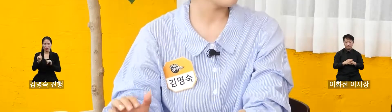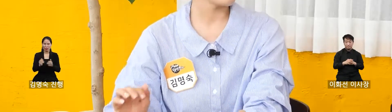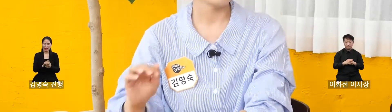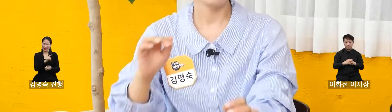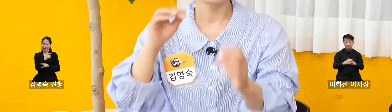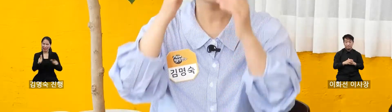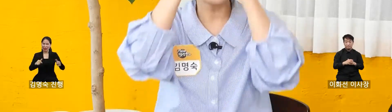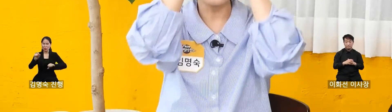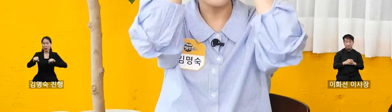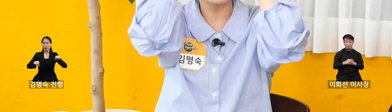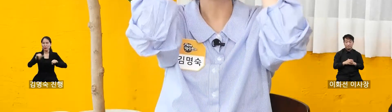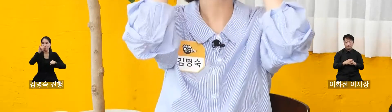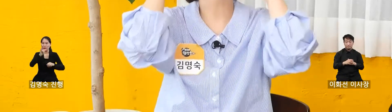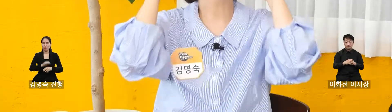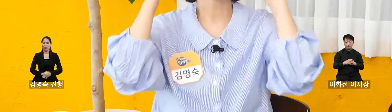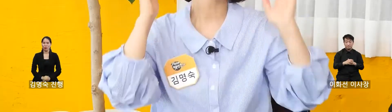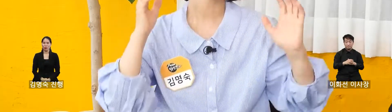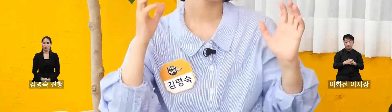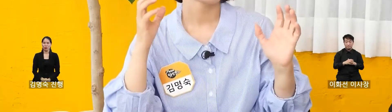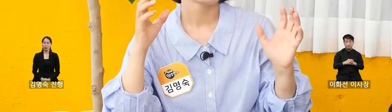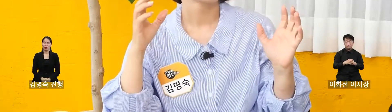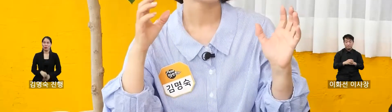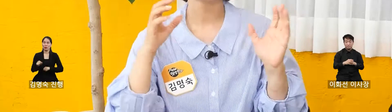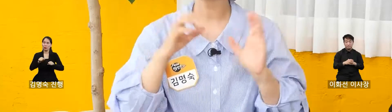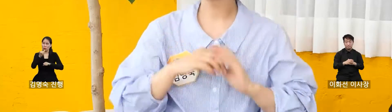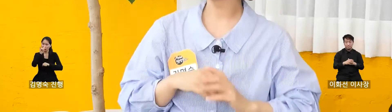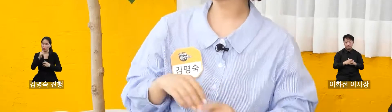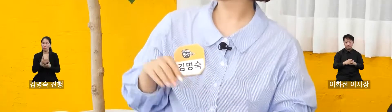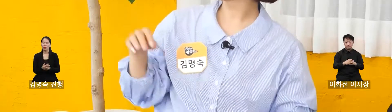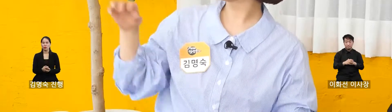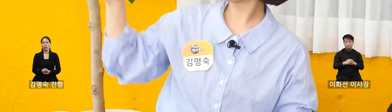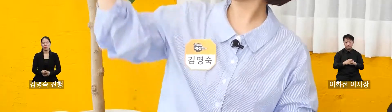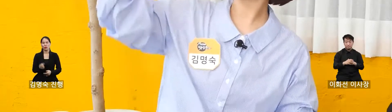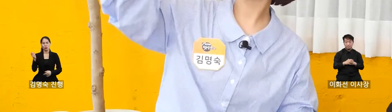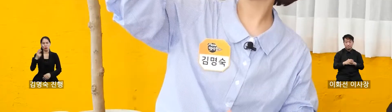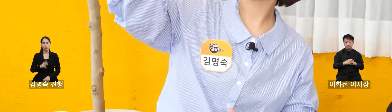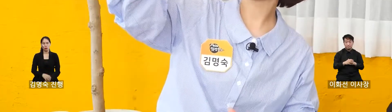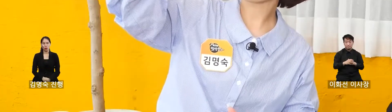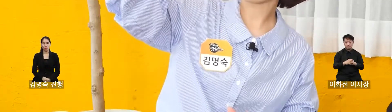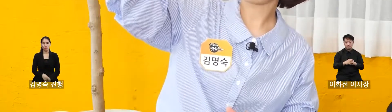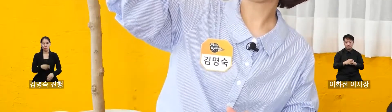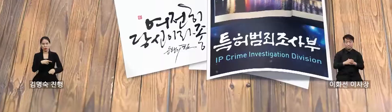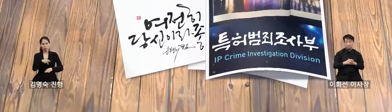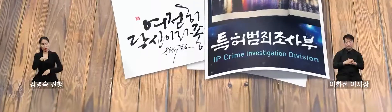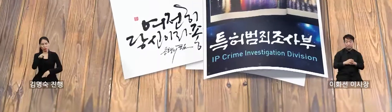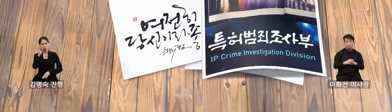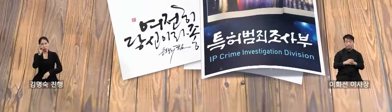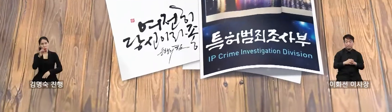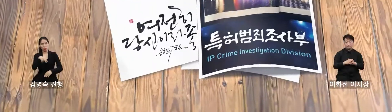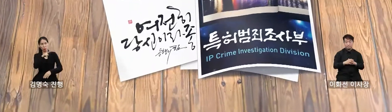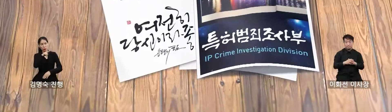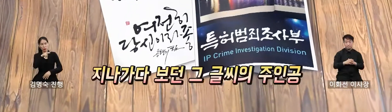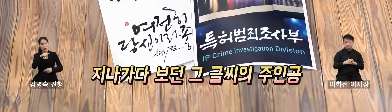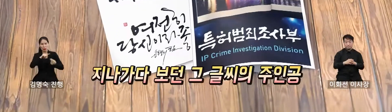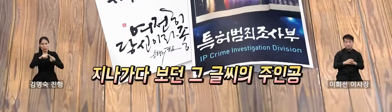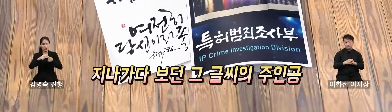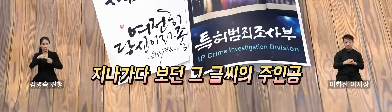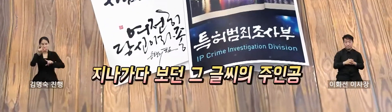하셨고 또 놀라운 것은 저희들이 지나가다가 본 그